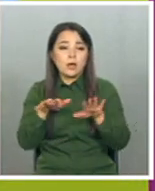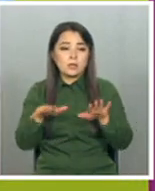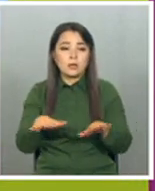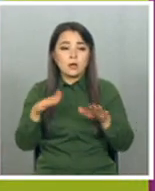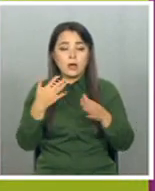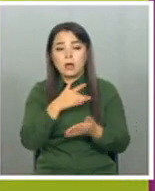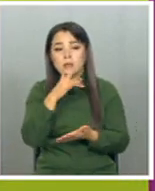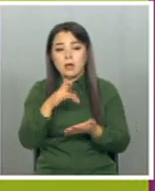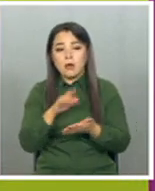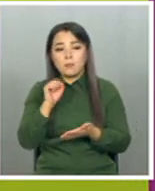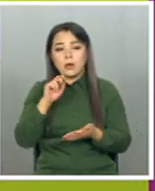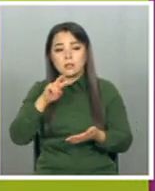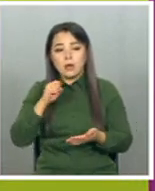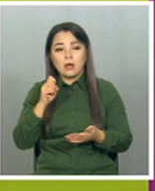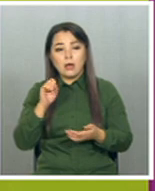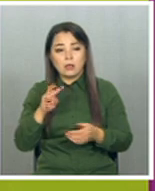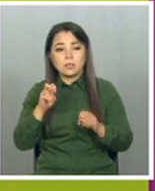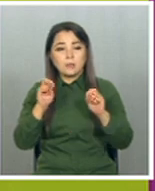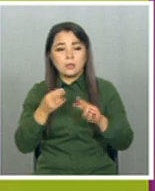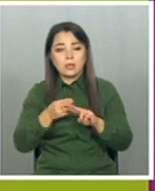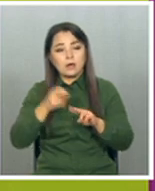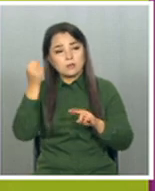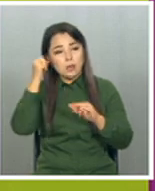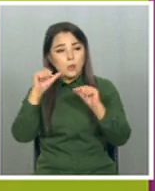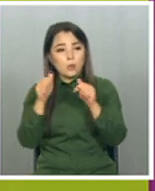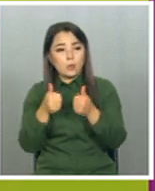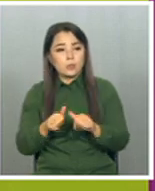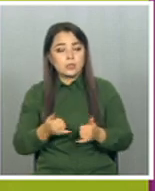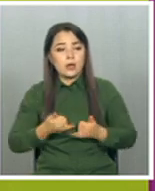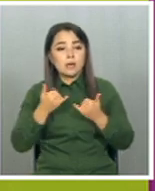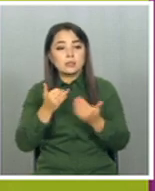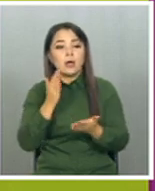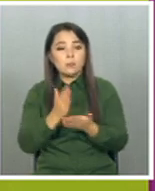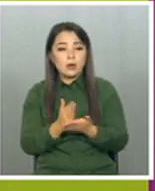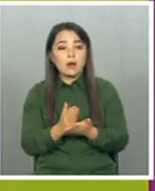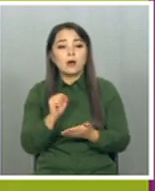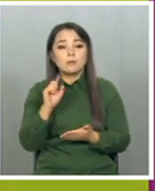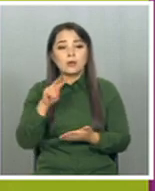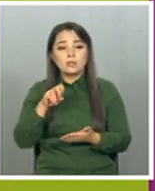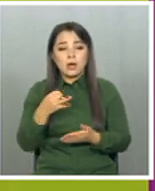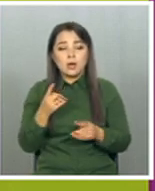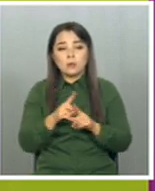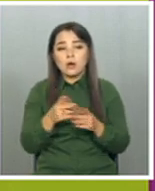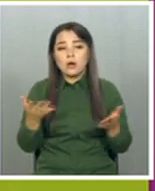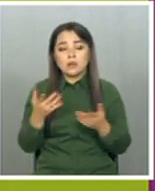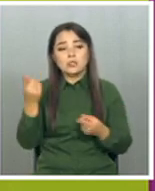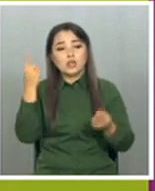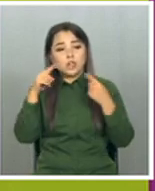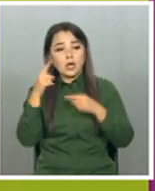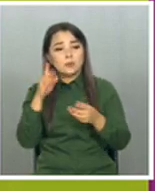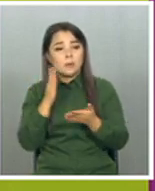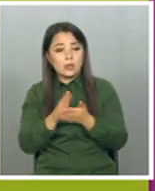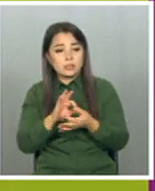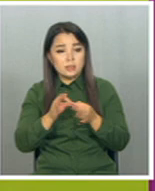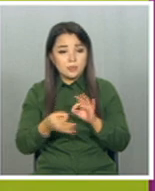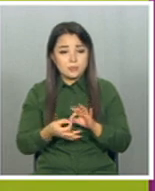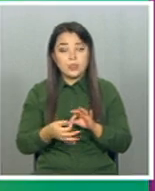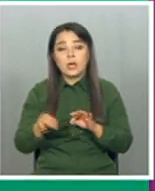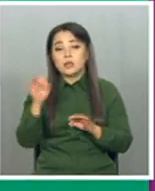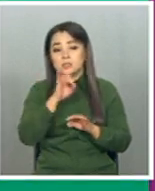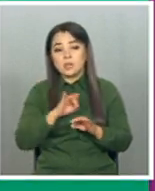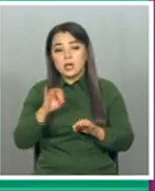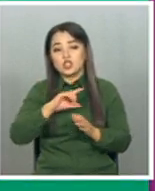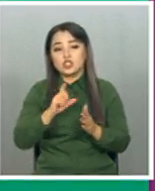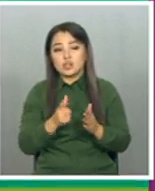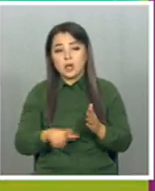қаласында Абылайханға арнап ескерткіш орнатылған. Абылай туралы қандай шығармалар бар? Тарихи